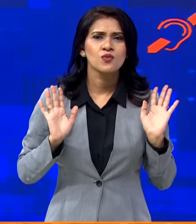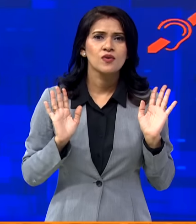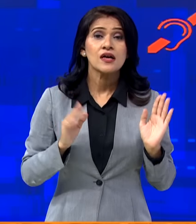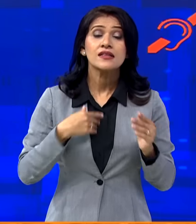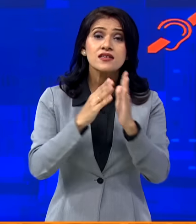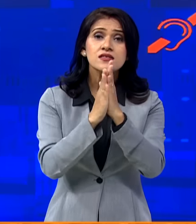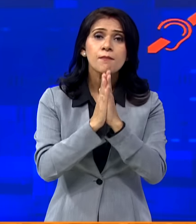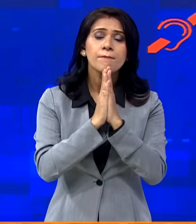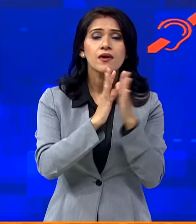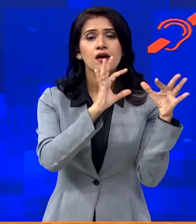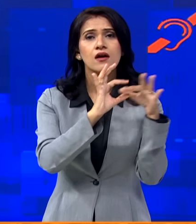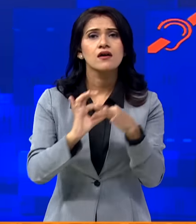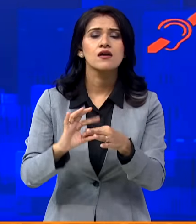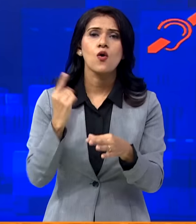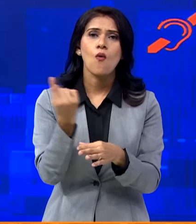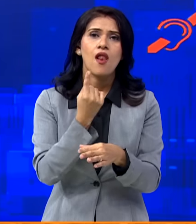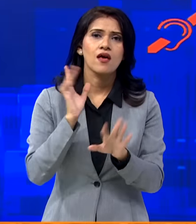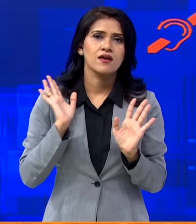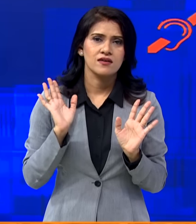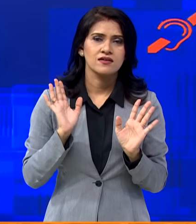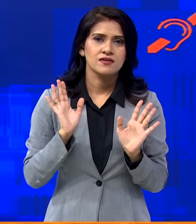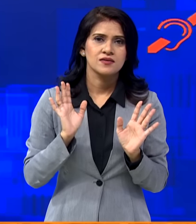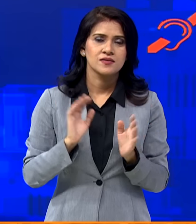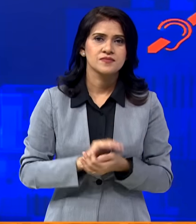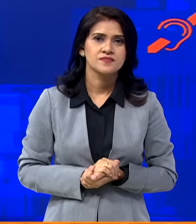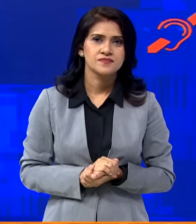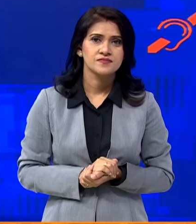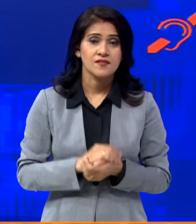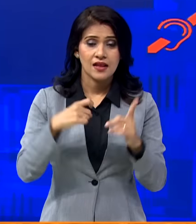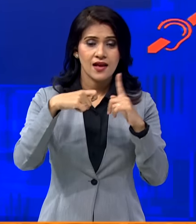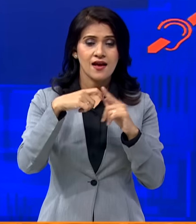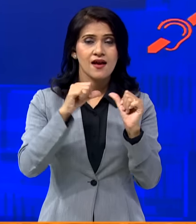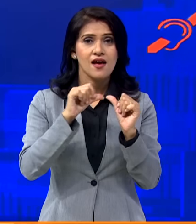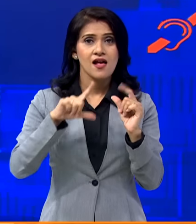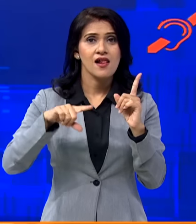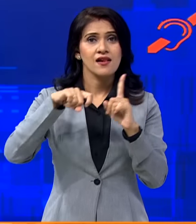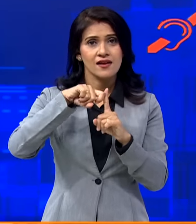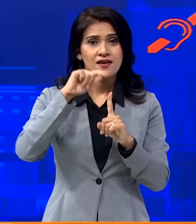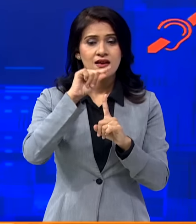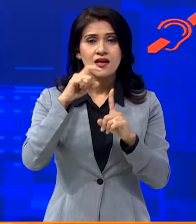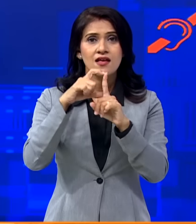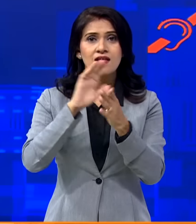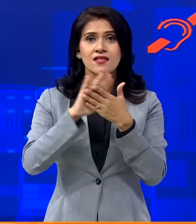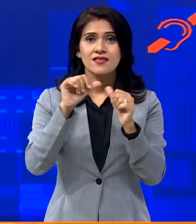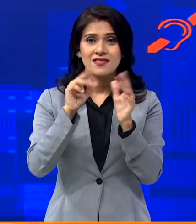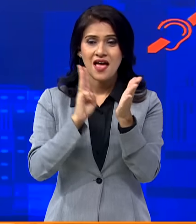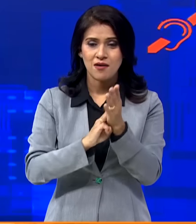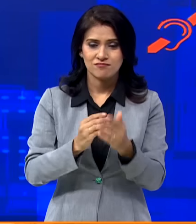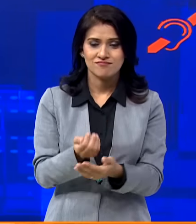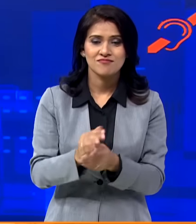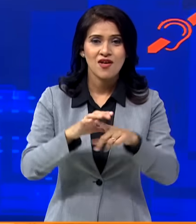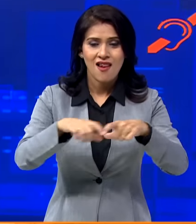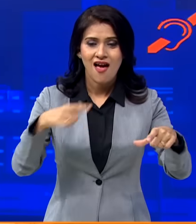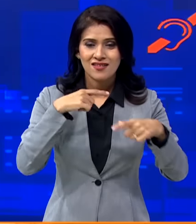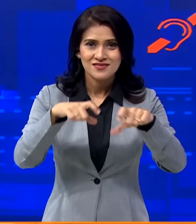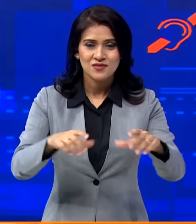परंपराओं का सवाल है श्री कल्की धाम का शिलान्यास किसी ऐसे व्यक्ति से नहीं कराया जा सकता